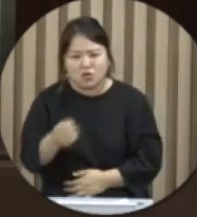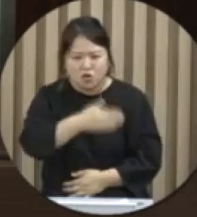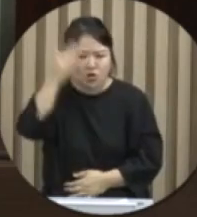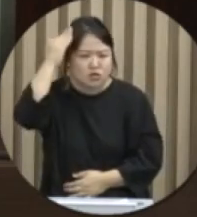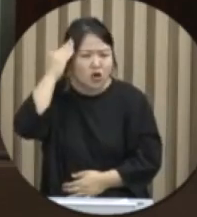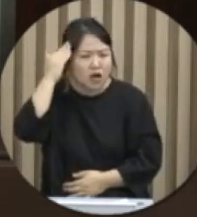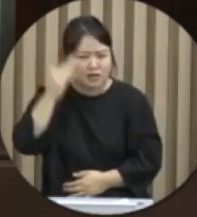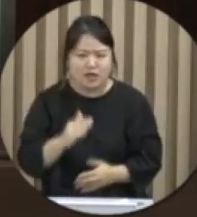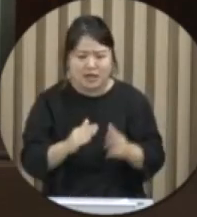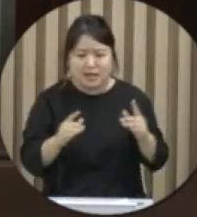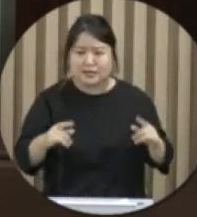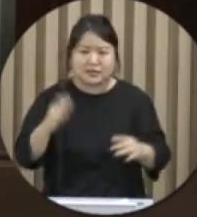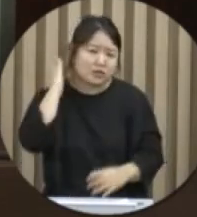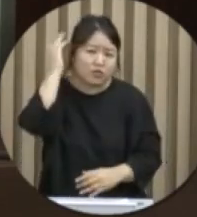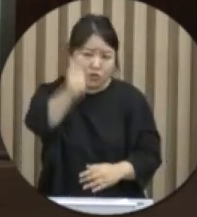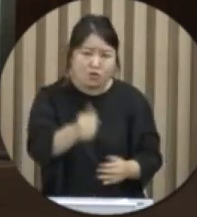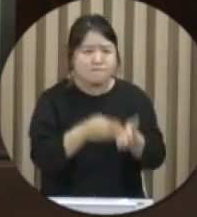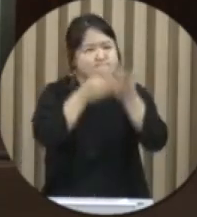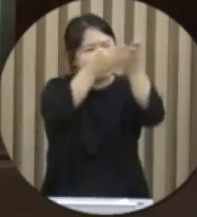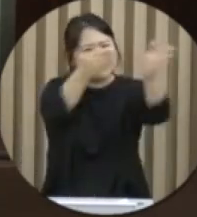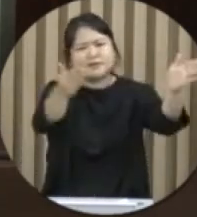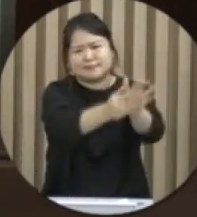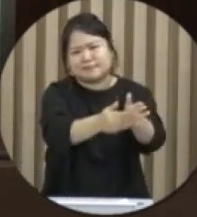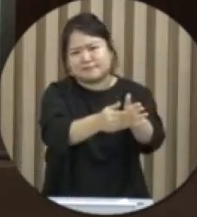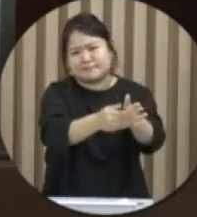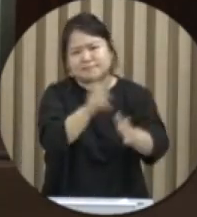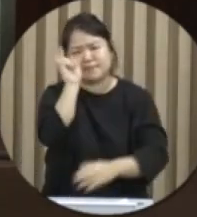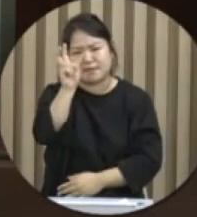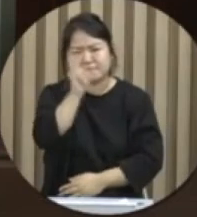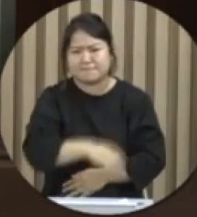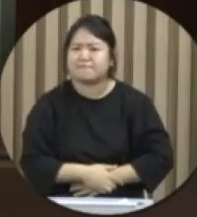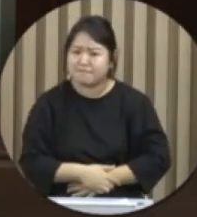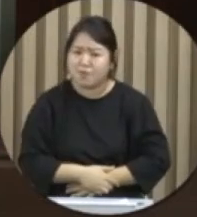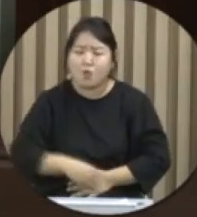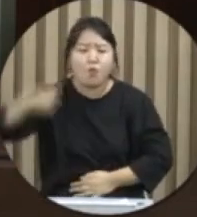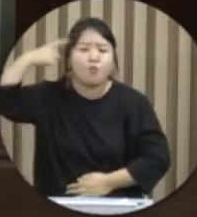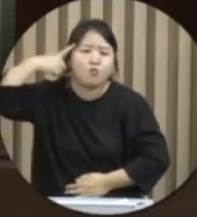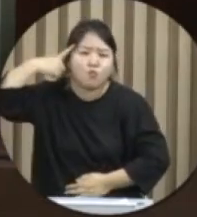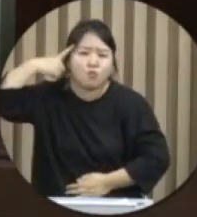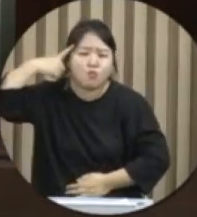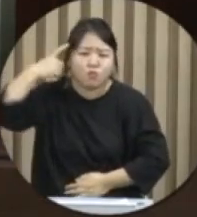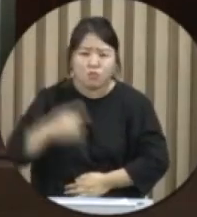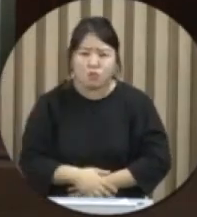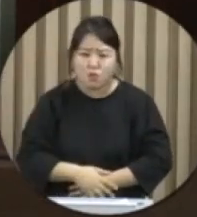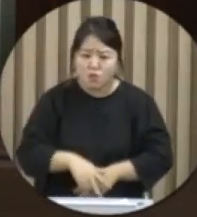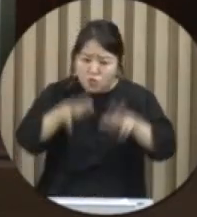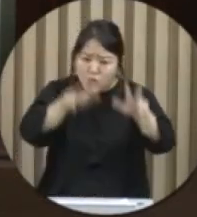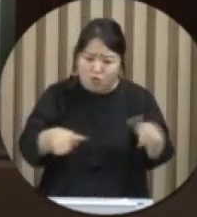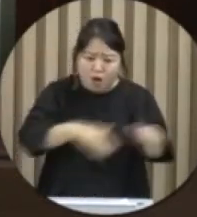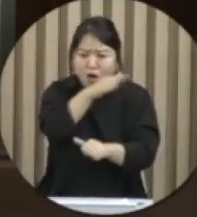원까지 등장하는 사태에 이르렀습니다 왜 왜 이런 일이